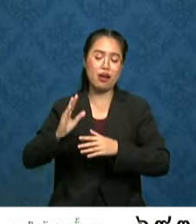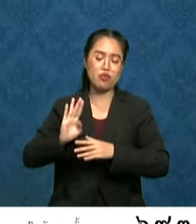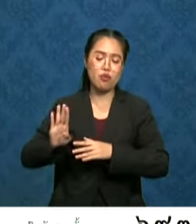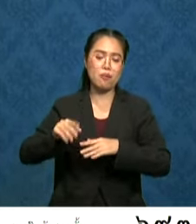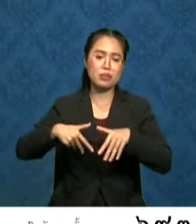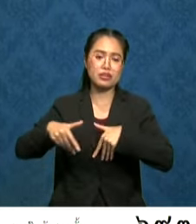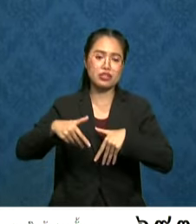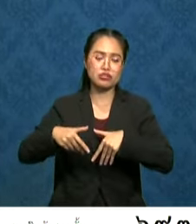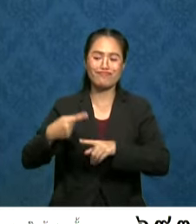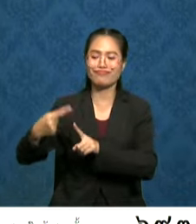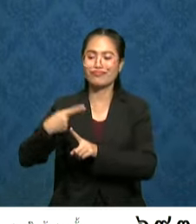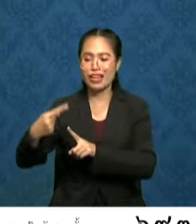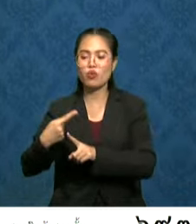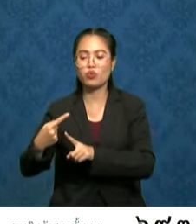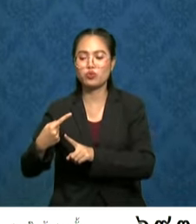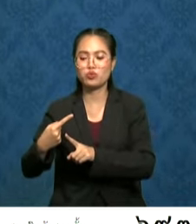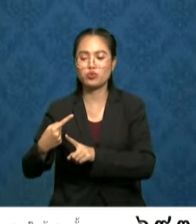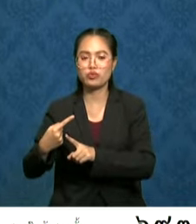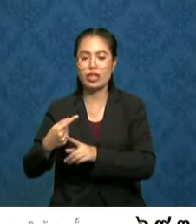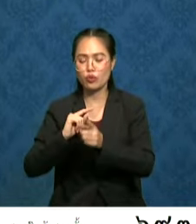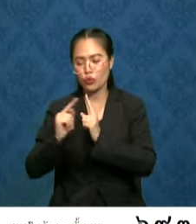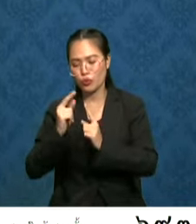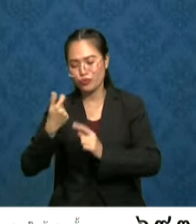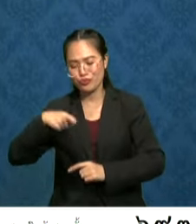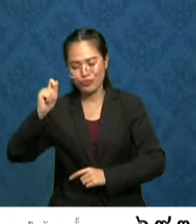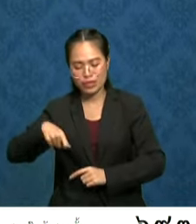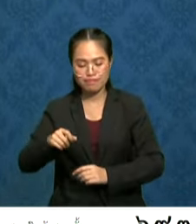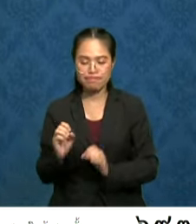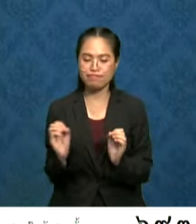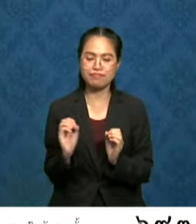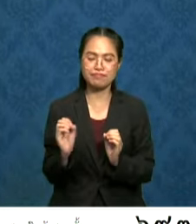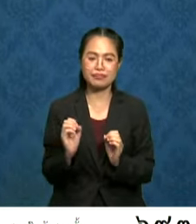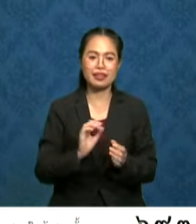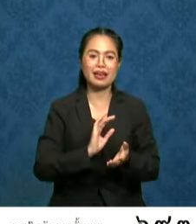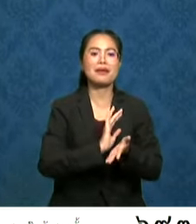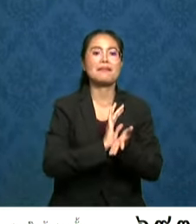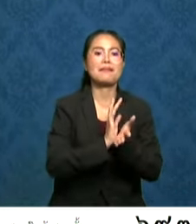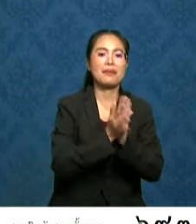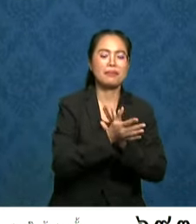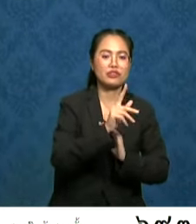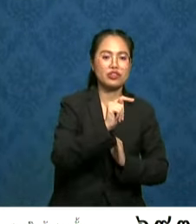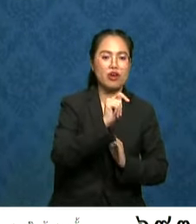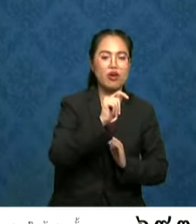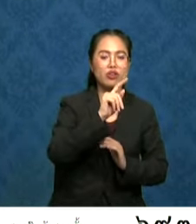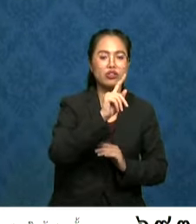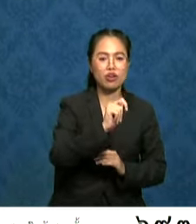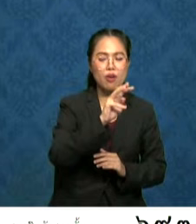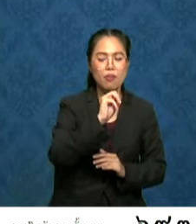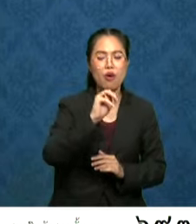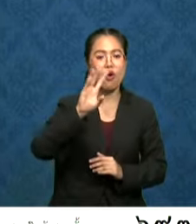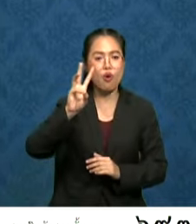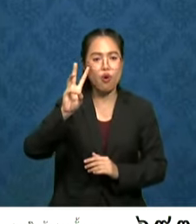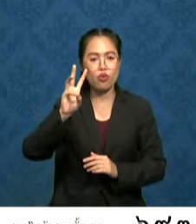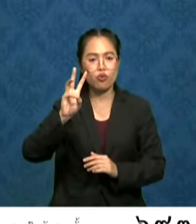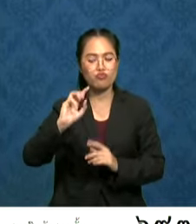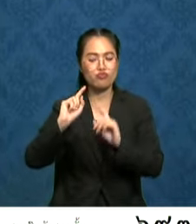เอามาให้เช่านะคะแทนที่จะพิสูจน์ข้อพิพาทกันปรับปรุงกระบวนการเข้าเมืองยกเลิกไปตม 6วงเล็บแค่ 12ด่านและชั่ว